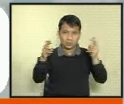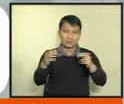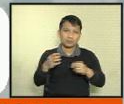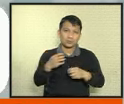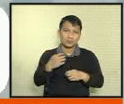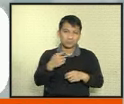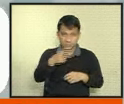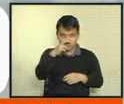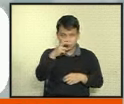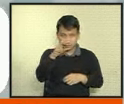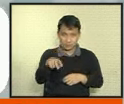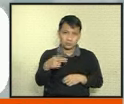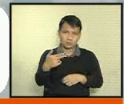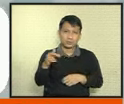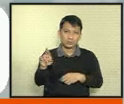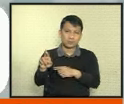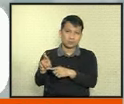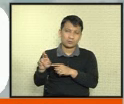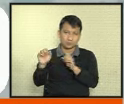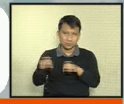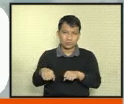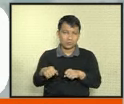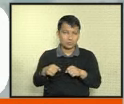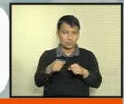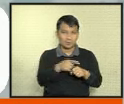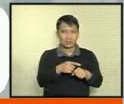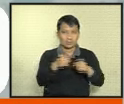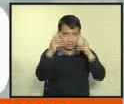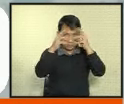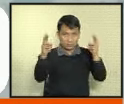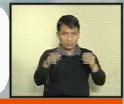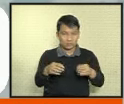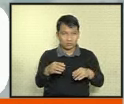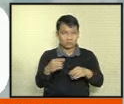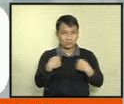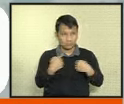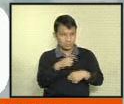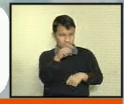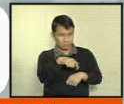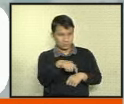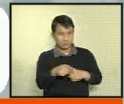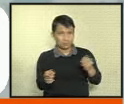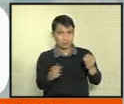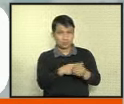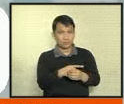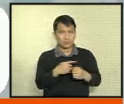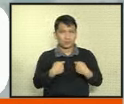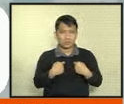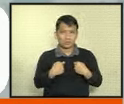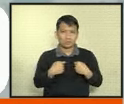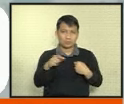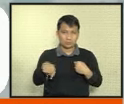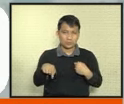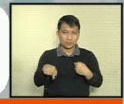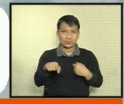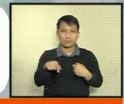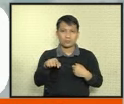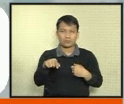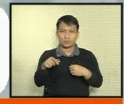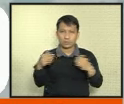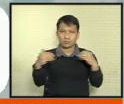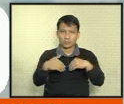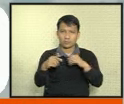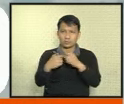ganyan sa HR namin. Opo. Nag-under po ng Board of Discipline kung kailangan. Meron po kaming grievance committee dito sa City Hall na Muntinlupa. Ah,